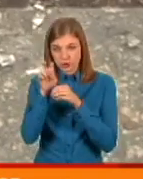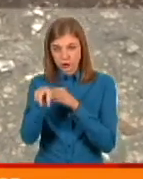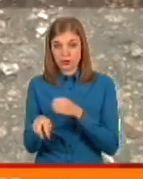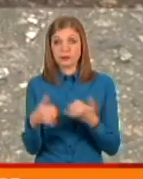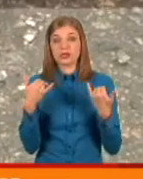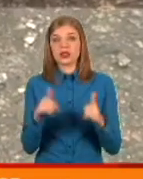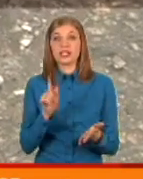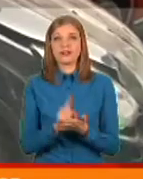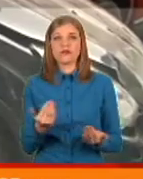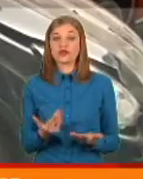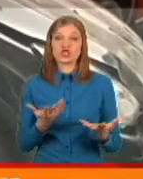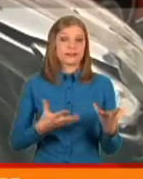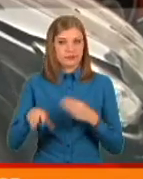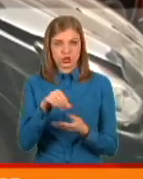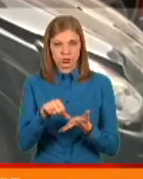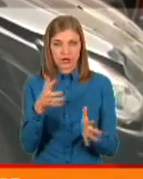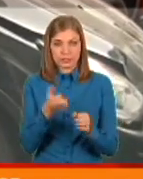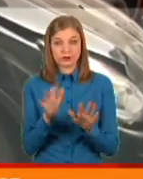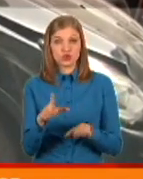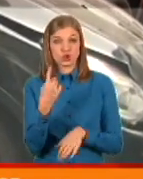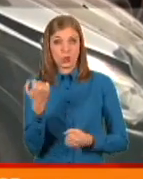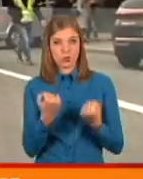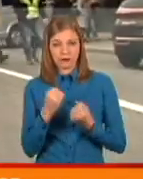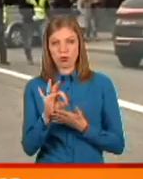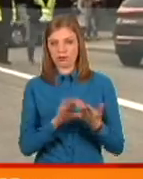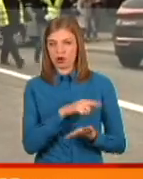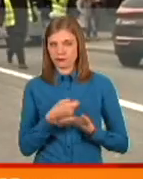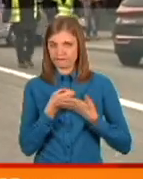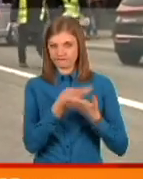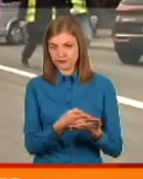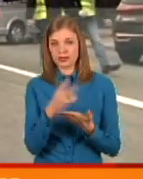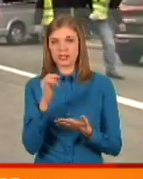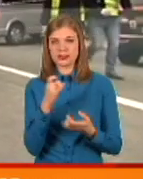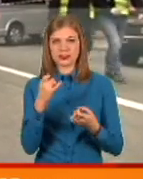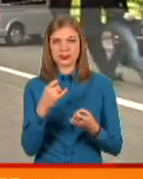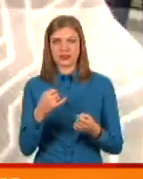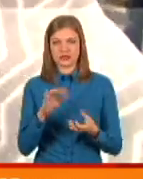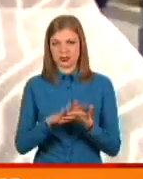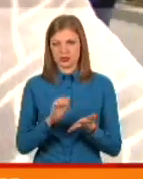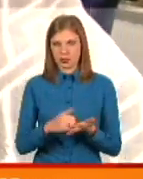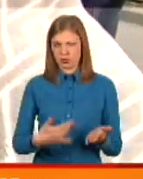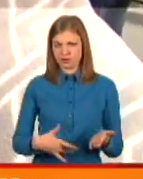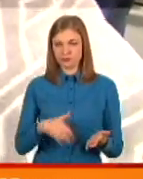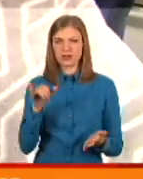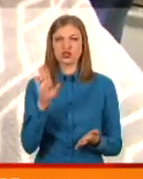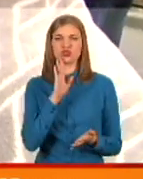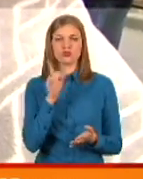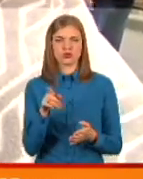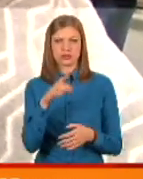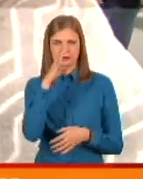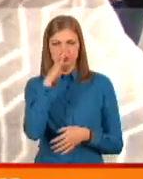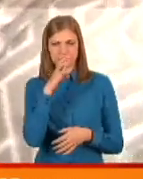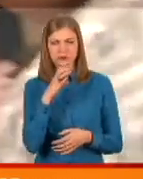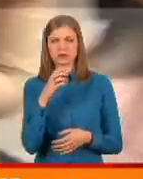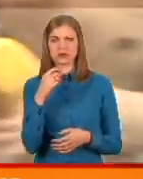Дивом, вижили усі учасники аварії. Лише одну водійку одразу ушпиталили із забоями живота. Тут дівчині погано стало